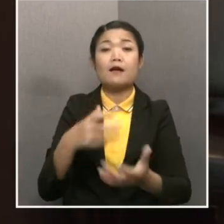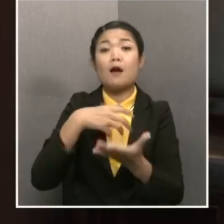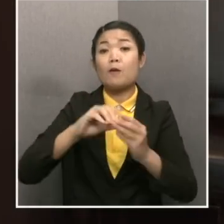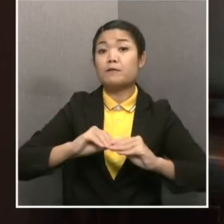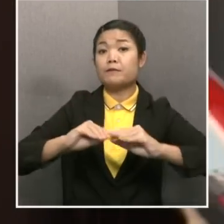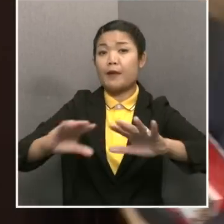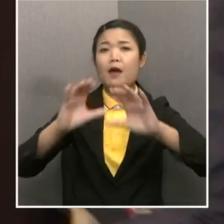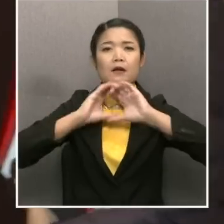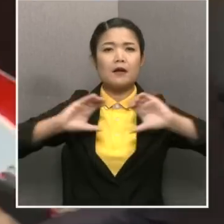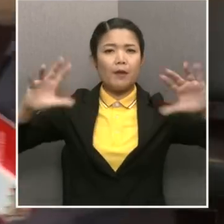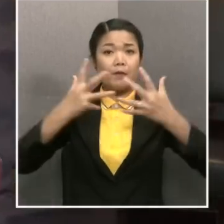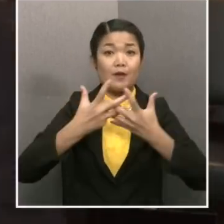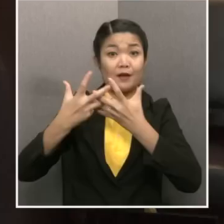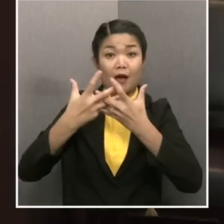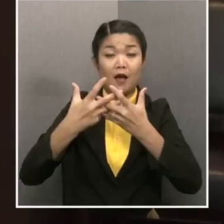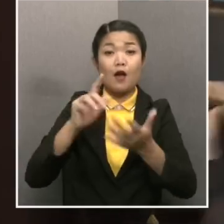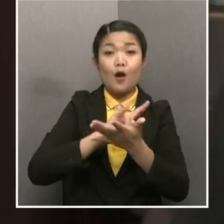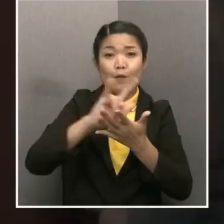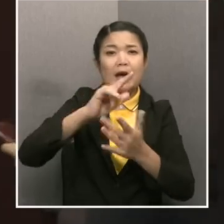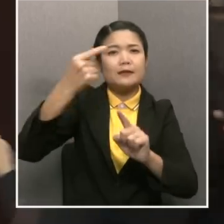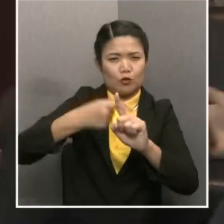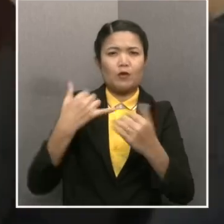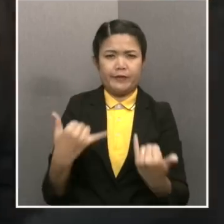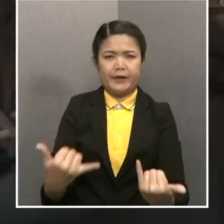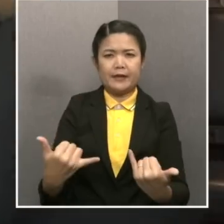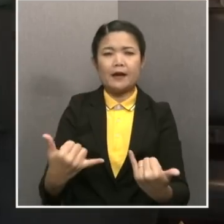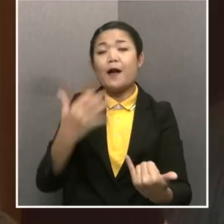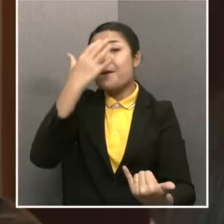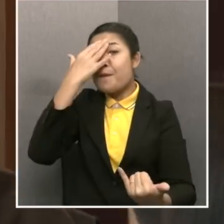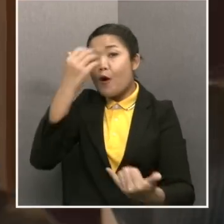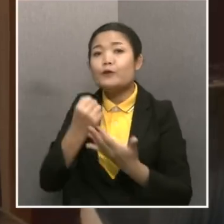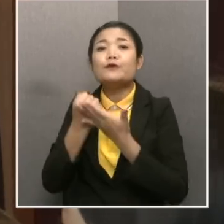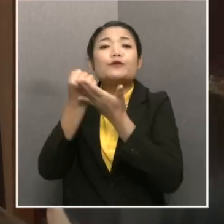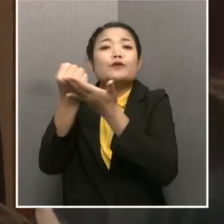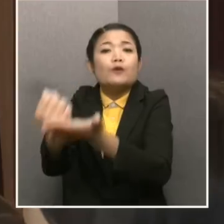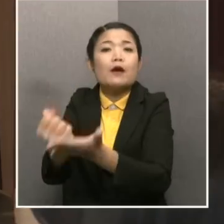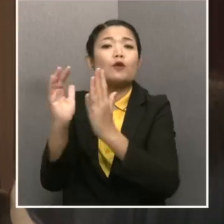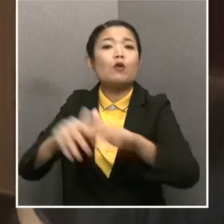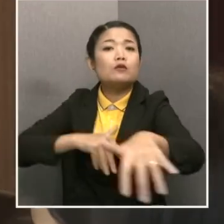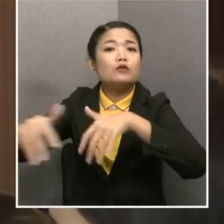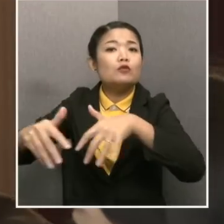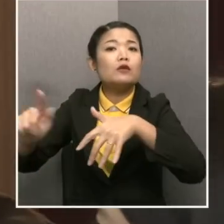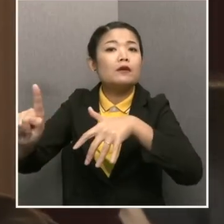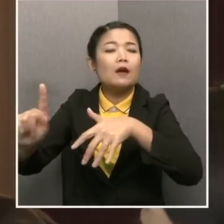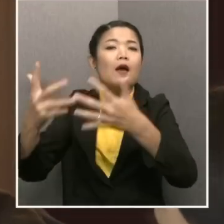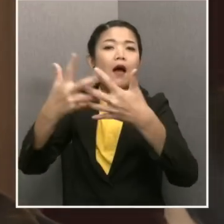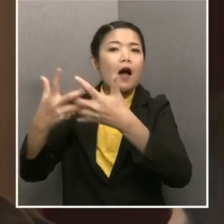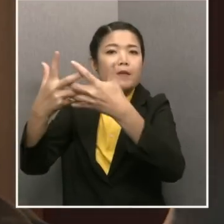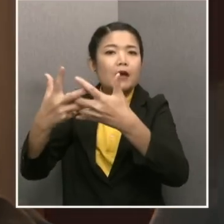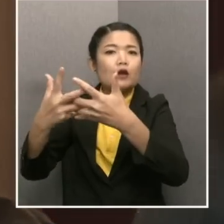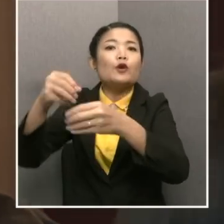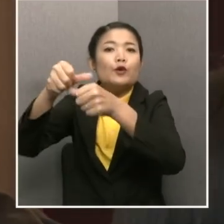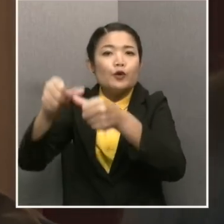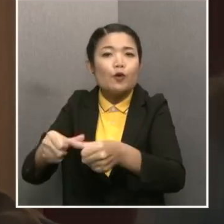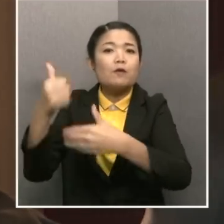ฐนั้นจะเริ่มเช่าเหมาลำเที่ยวบินหลายเที่ยวในวันนี้เพื่อส่งไปช่วยอพยพชาวอเมริกันออกจากอิสราเอลโดยไม่ตัดทางเลือก